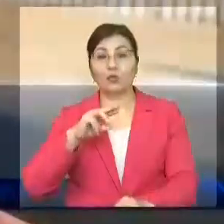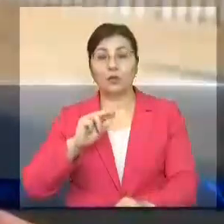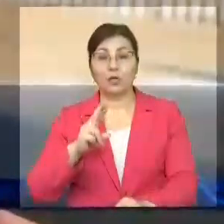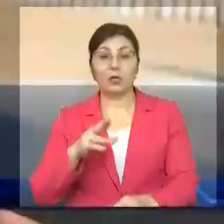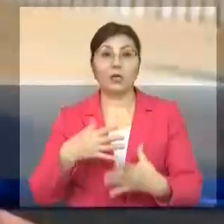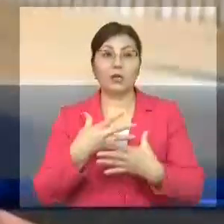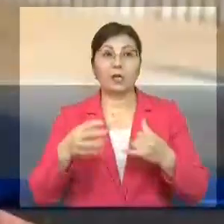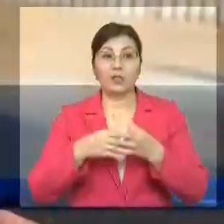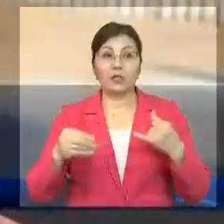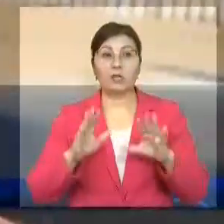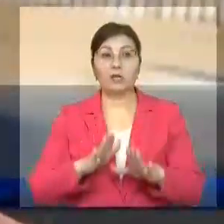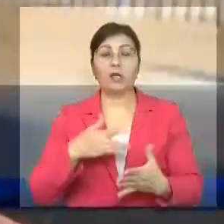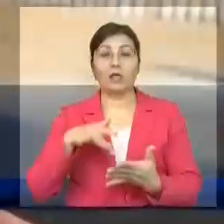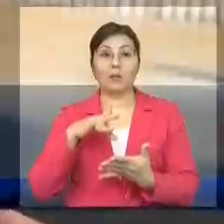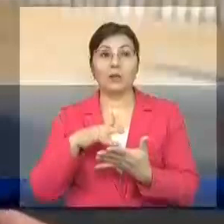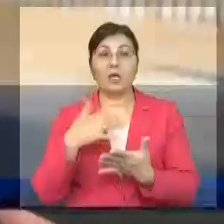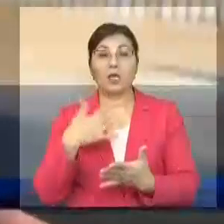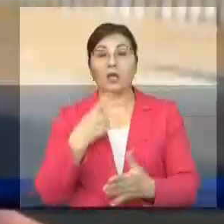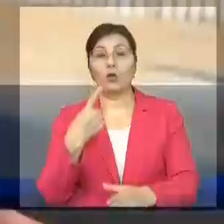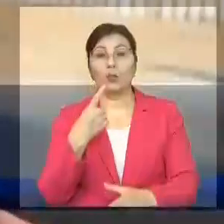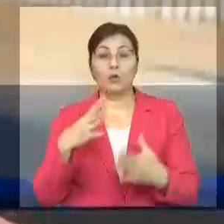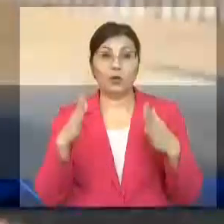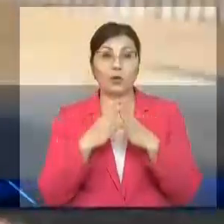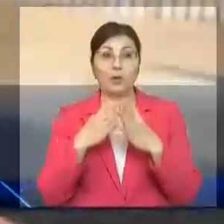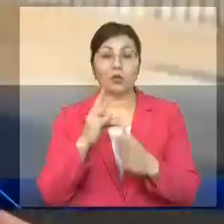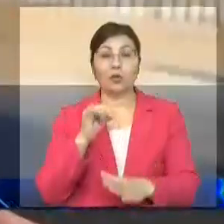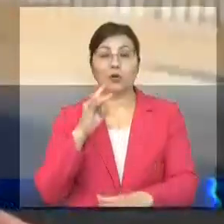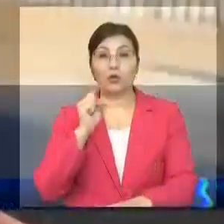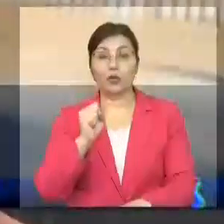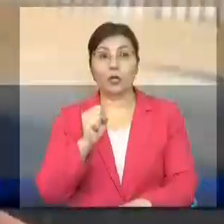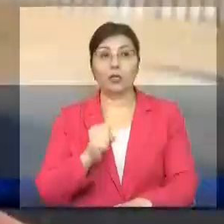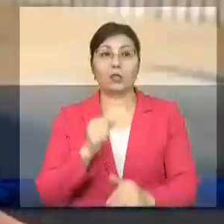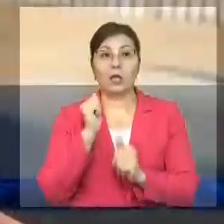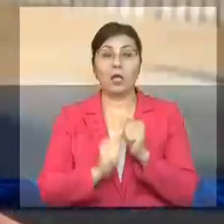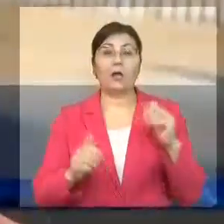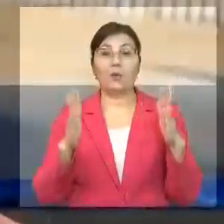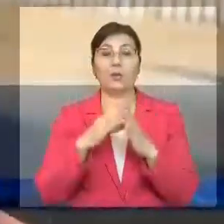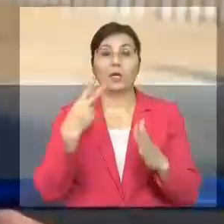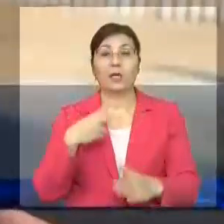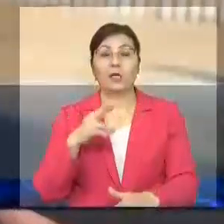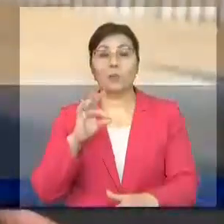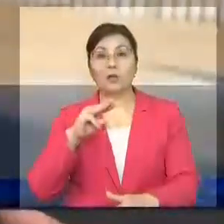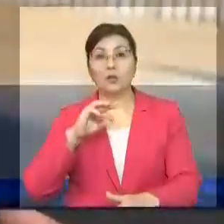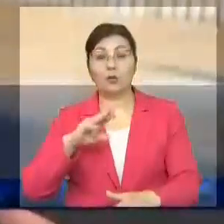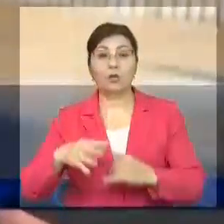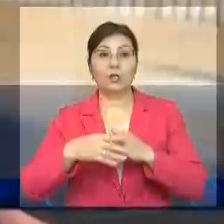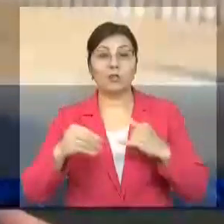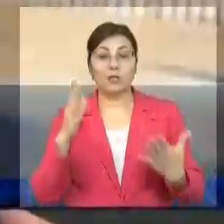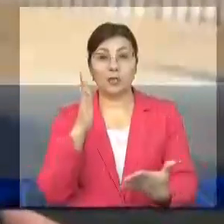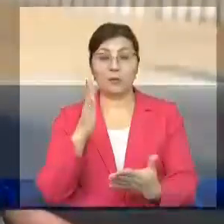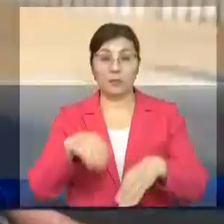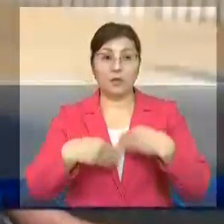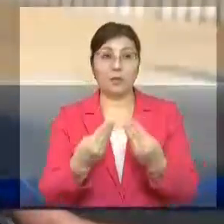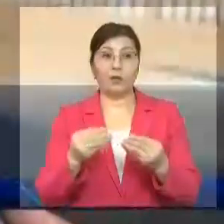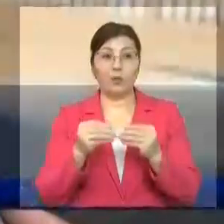тек қана Ырғыздың орталығында 51 үйдің 10 сотық. Ал Нұра селосында әрбір үйге 20 сотықтан жер бердік. Себеп